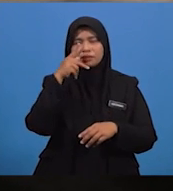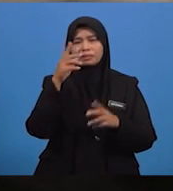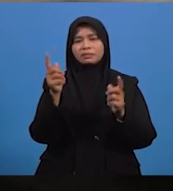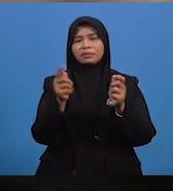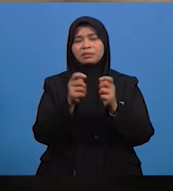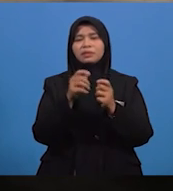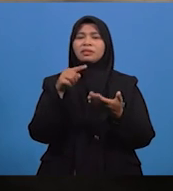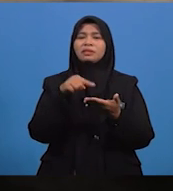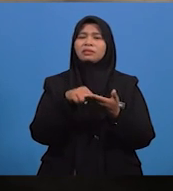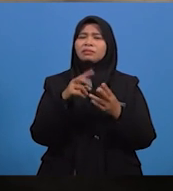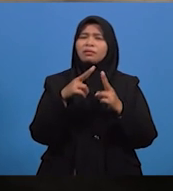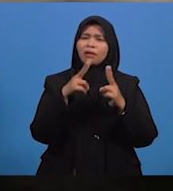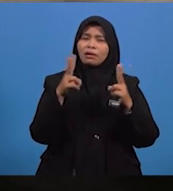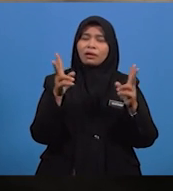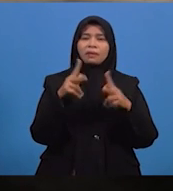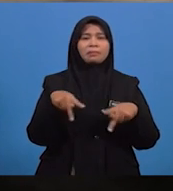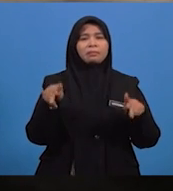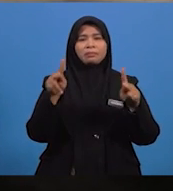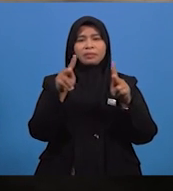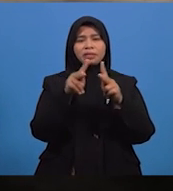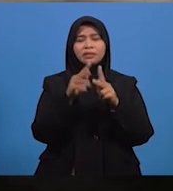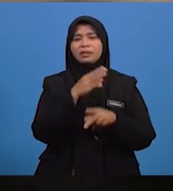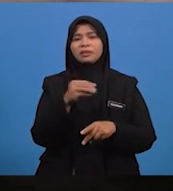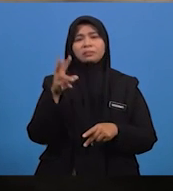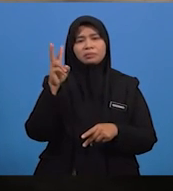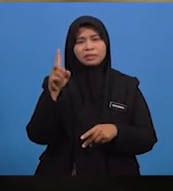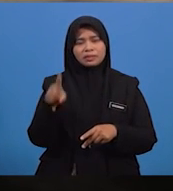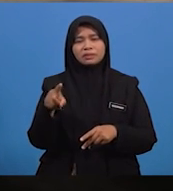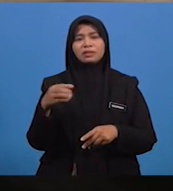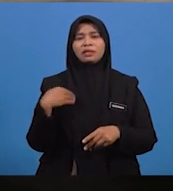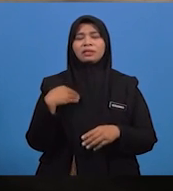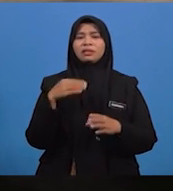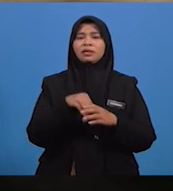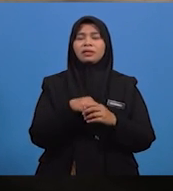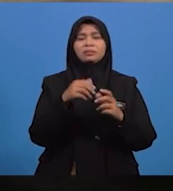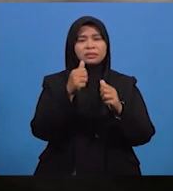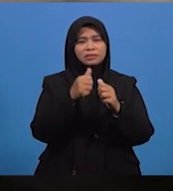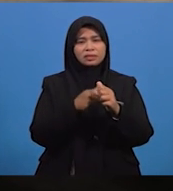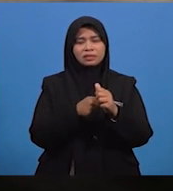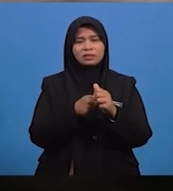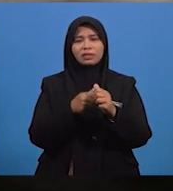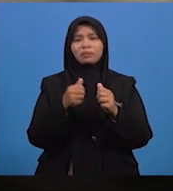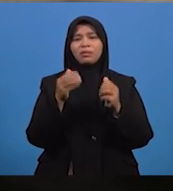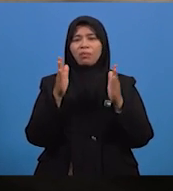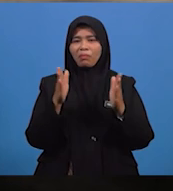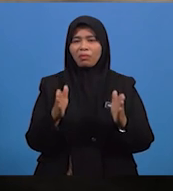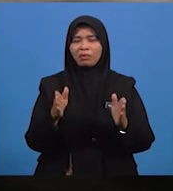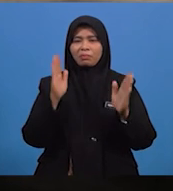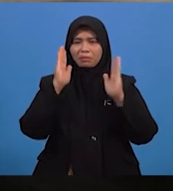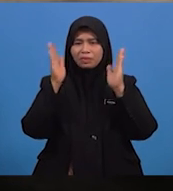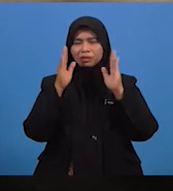amat penting dan perlu ada dalam setiap warga negara kita untuk meningkatkan